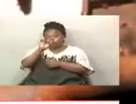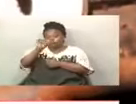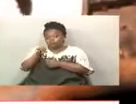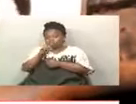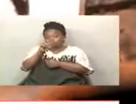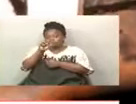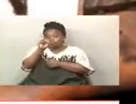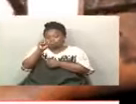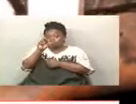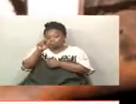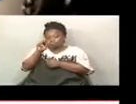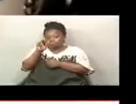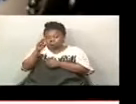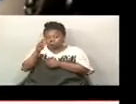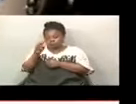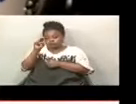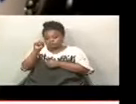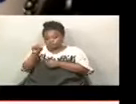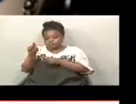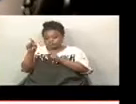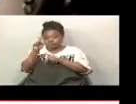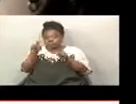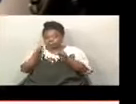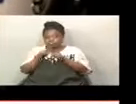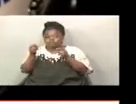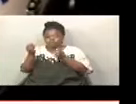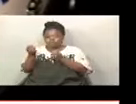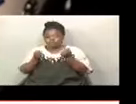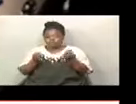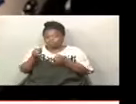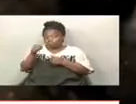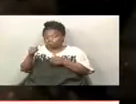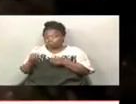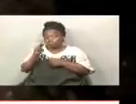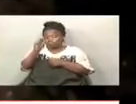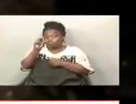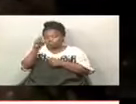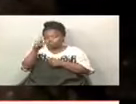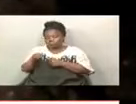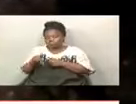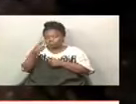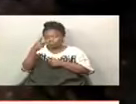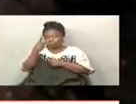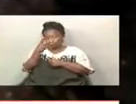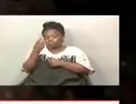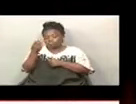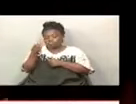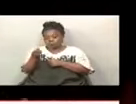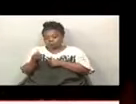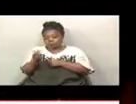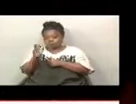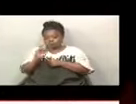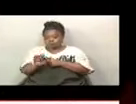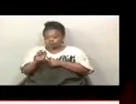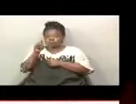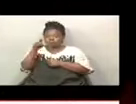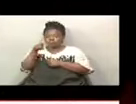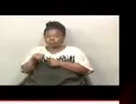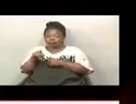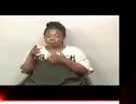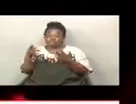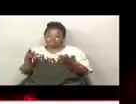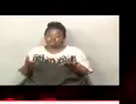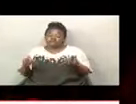noti 84N ebaddemu abasaabaze n'emmotoka ya buyonjo endala UAP 1028P. Naakuba kamunye